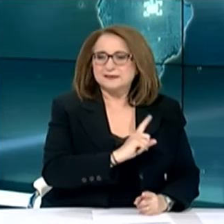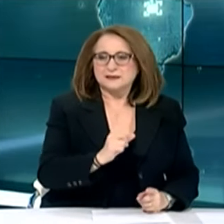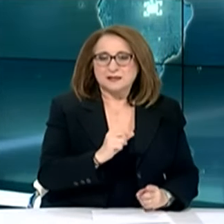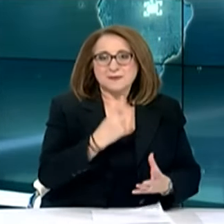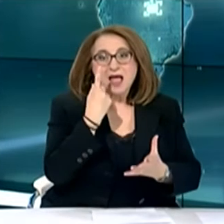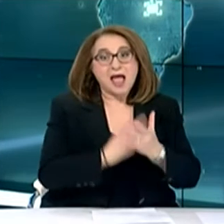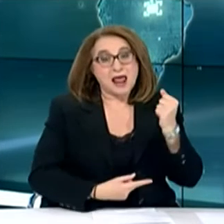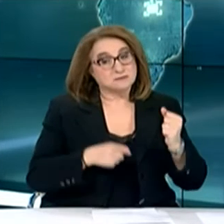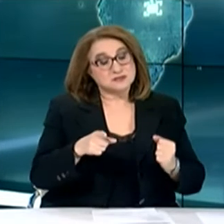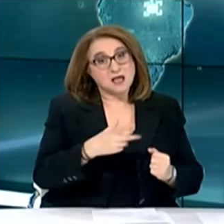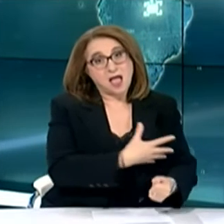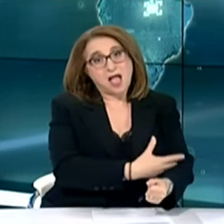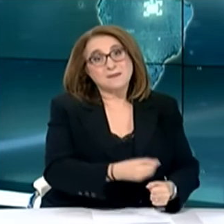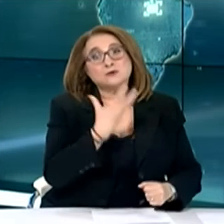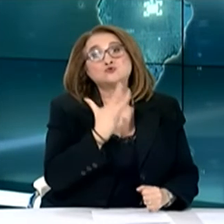βασικό